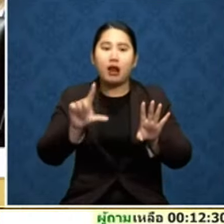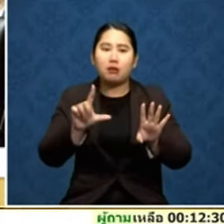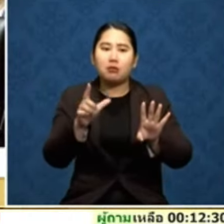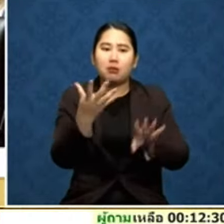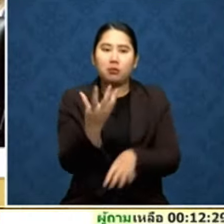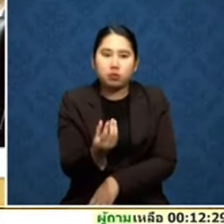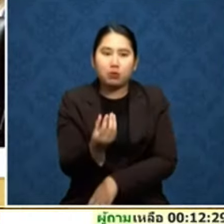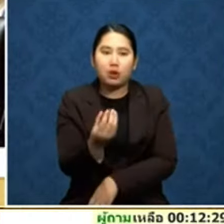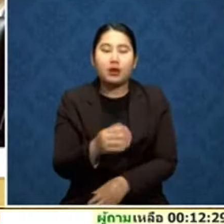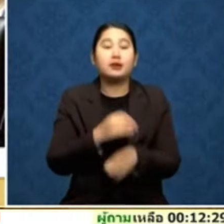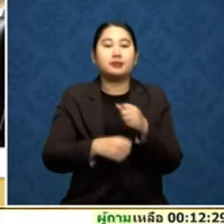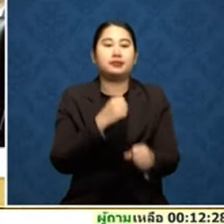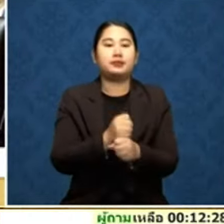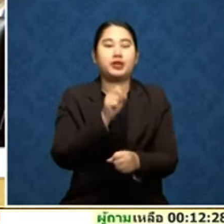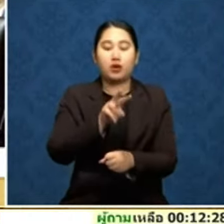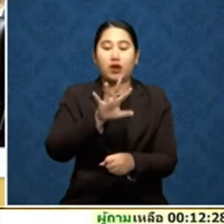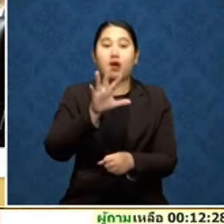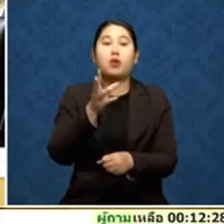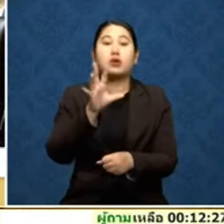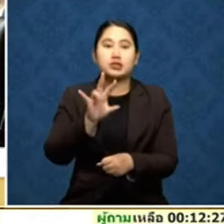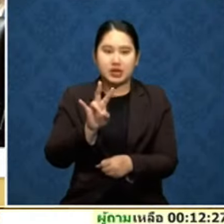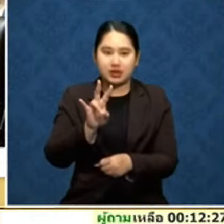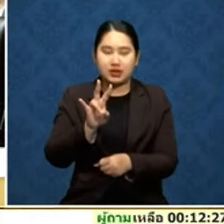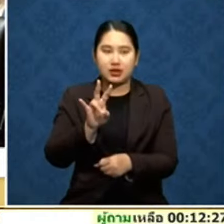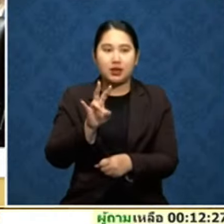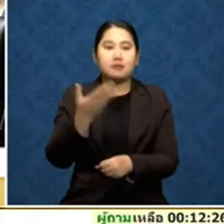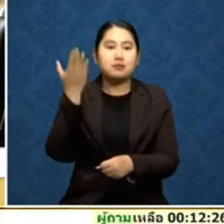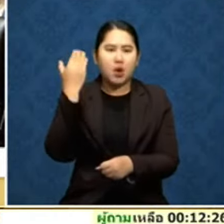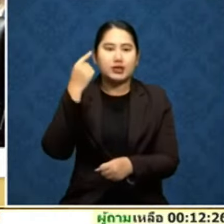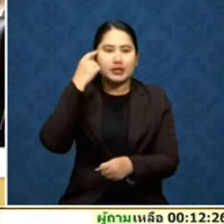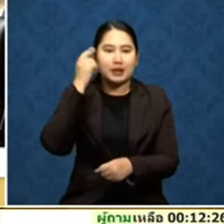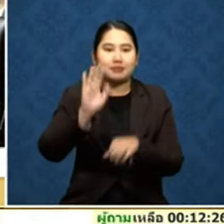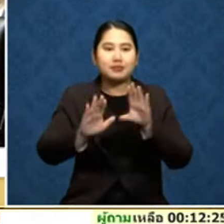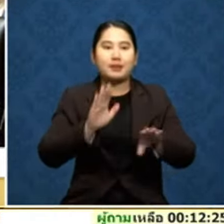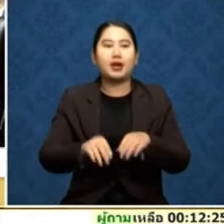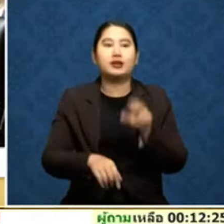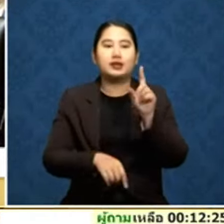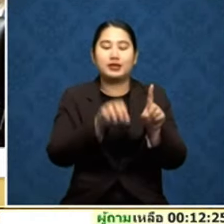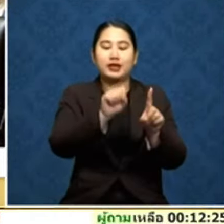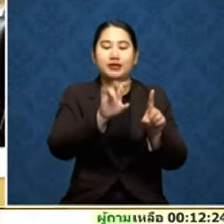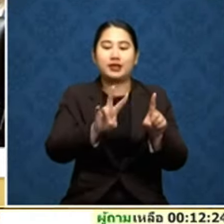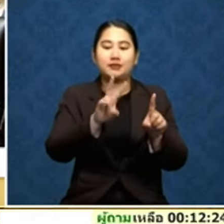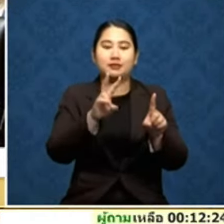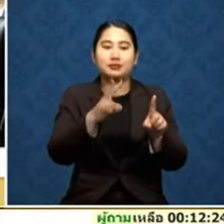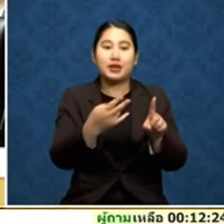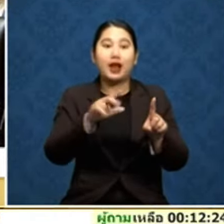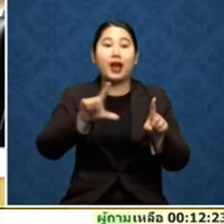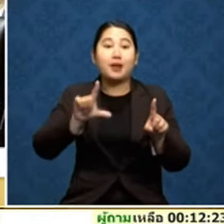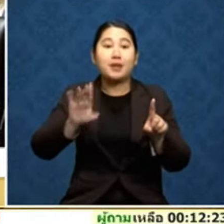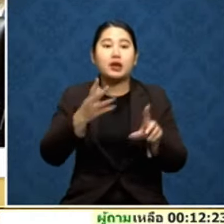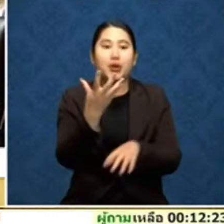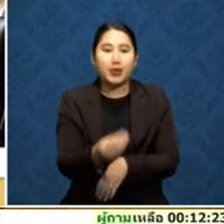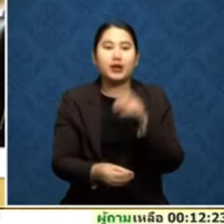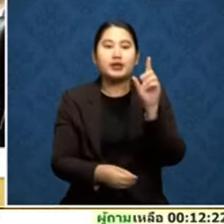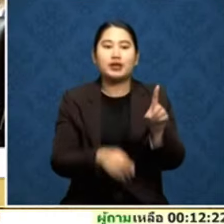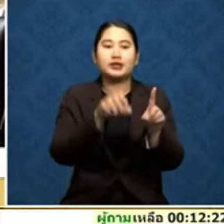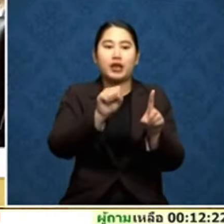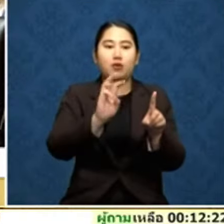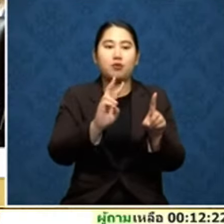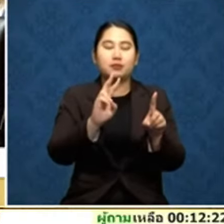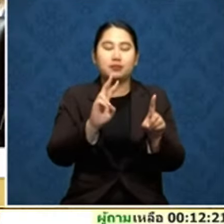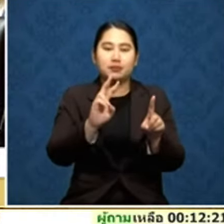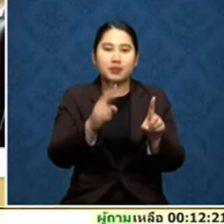งบเนี่ยจากปี67เนี่ยจากที่เคยจะใช้ประมาณ 170,000 ล้านบาทเดี๋ยวตอนนี้ก็เหลือเพียงแค่ 165,000 ล้านบ